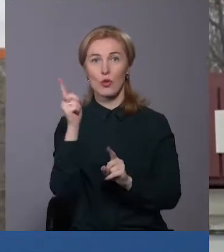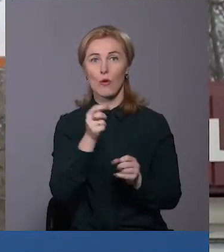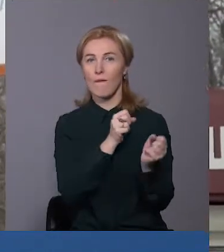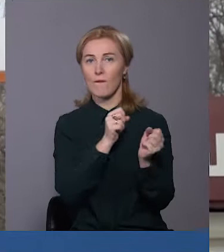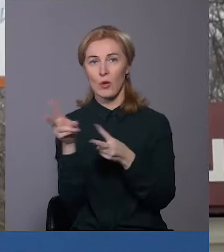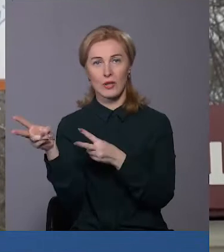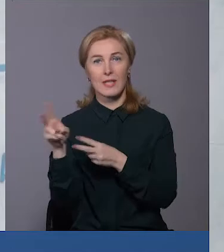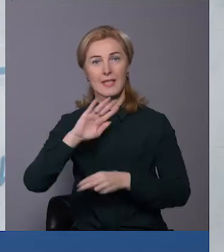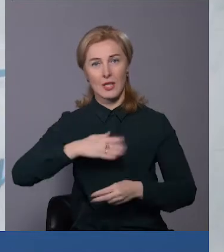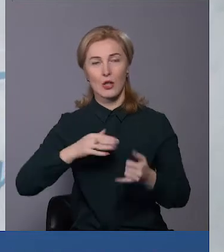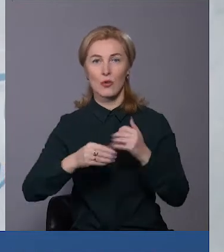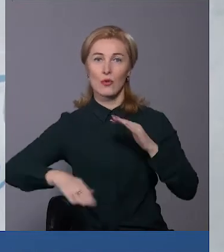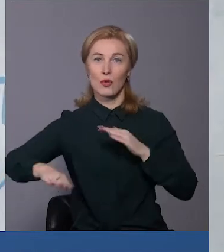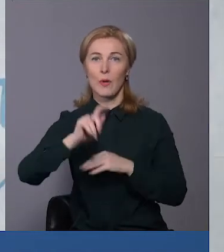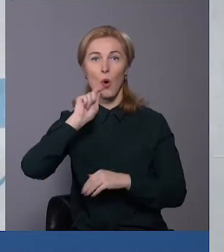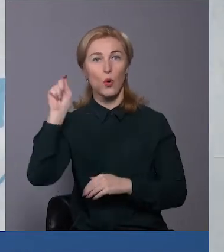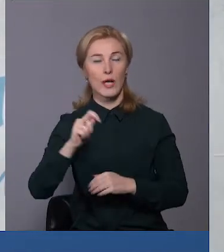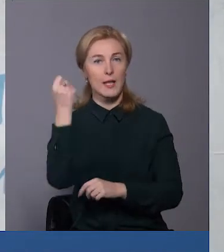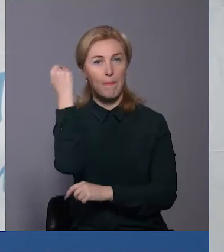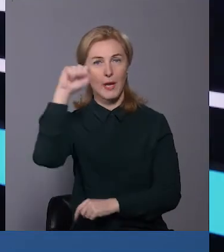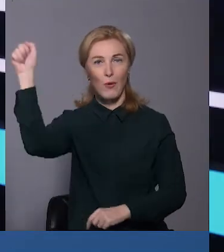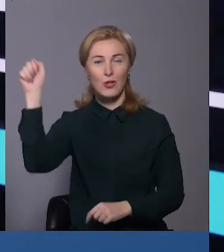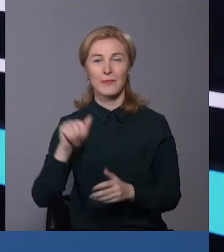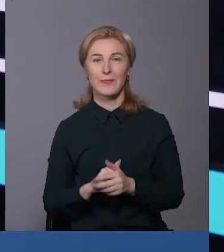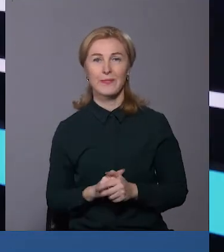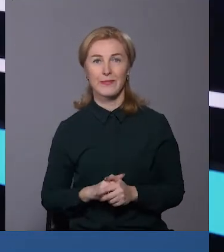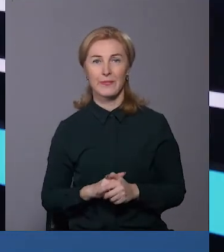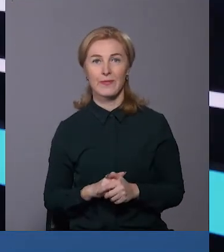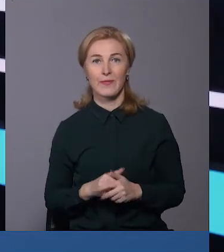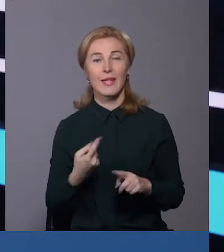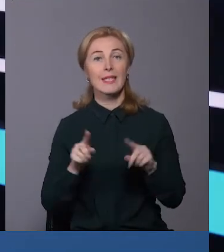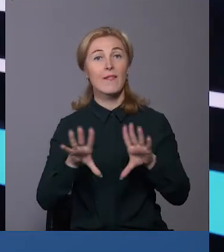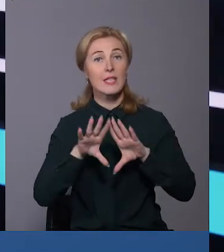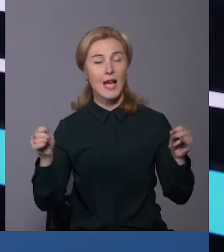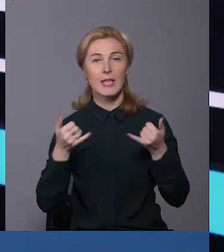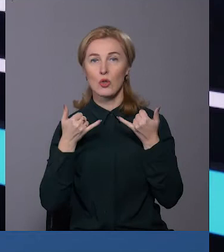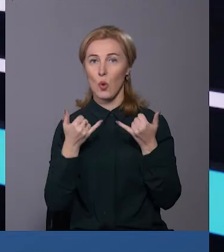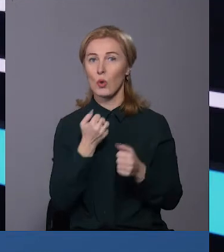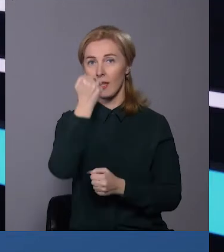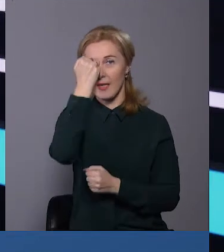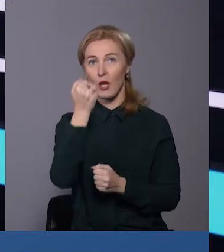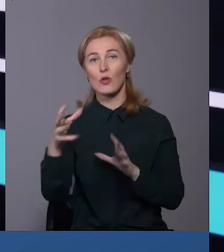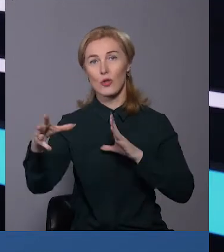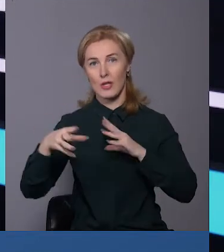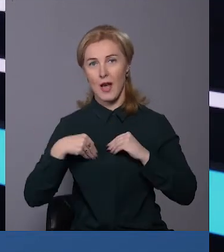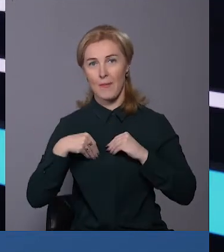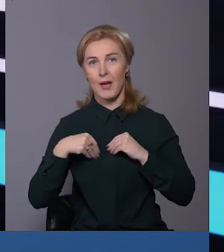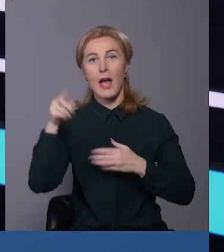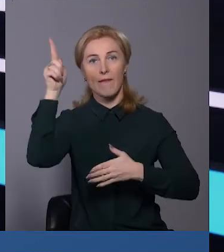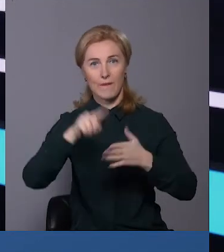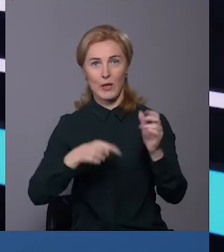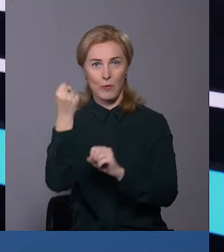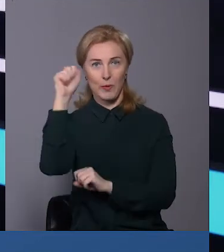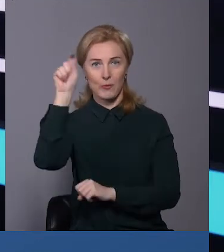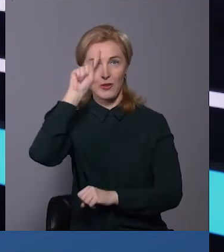забирався геть з нашої землі, бо Україна переможе. Це все на сьогодні. Дякуємо, що ви з нами. Віримо в